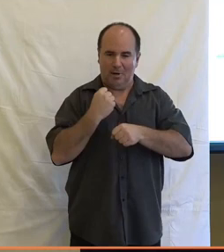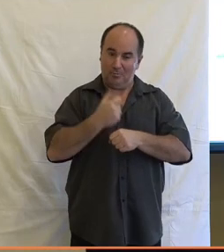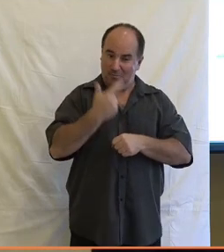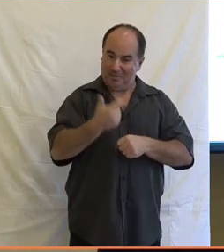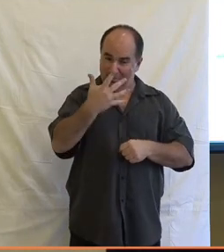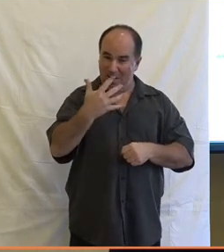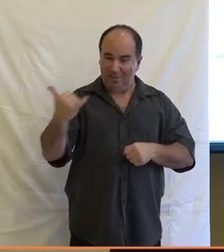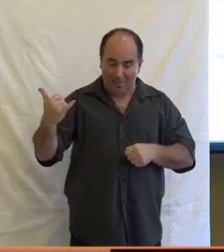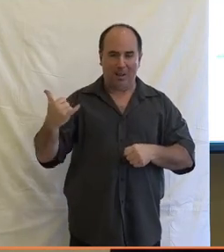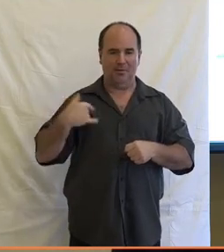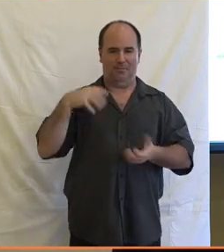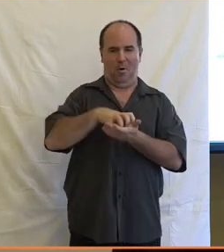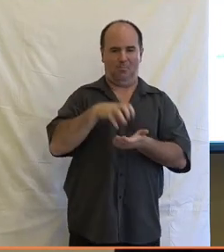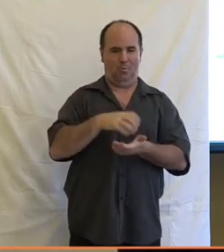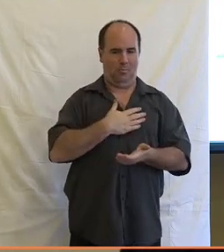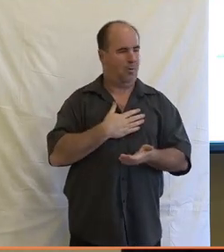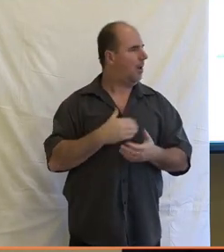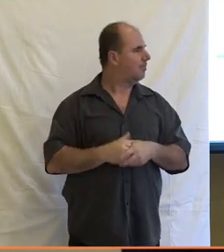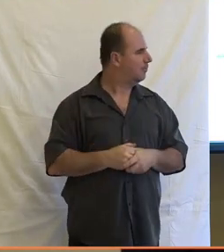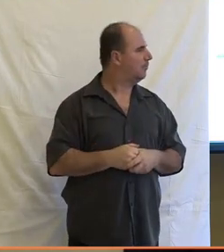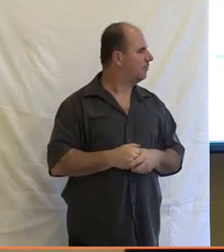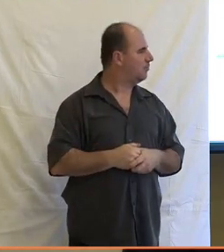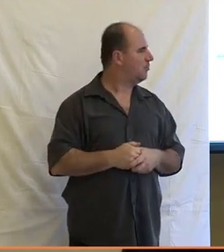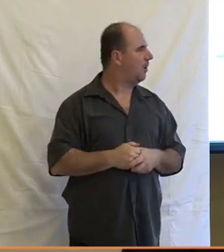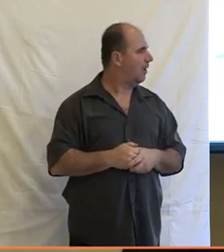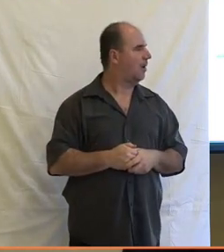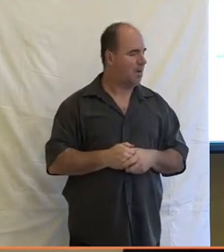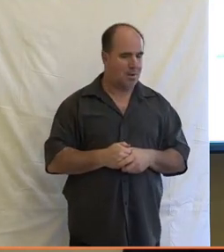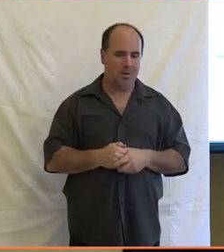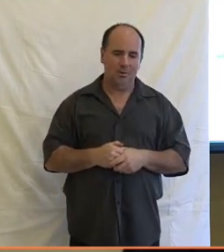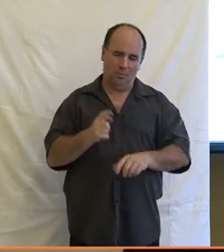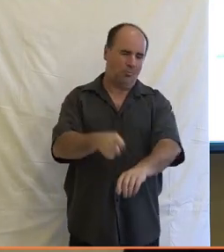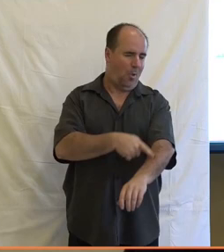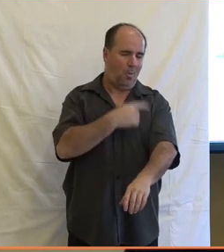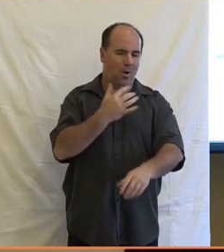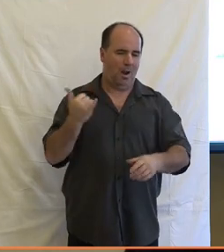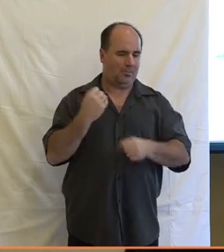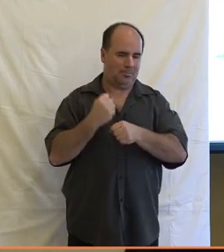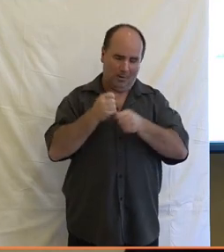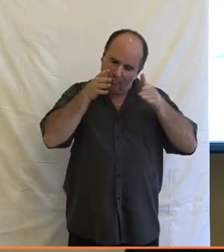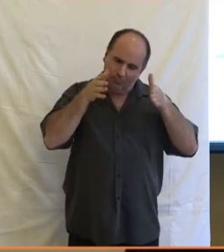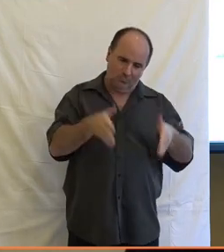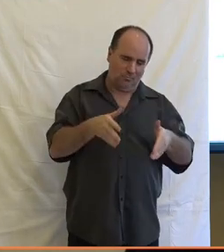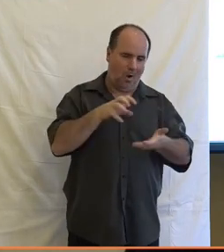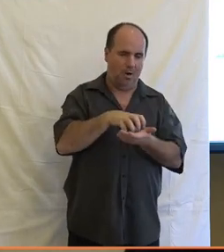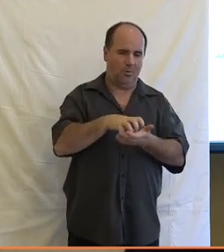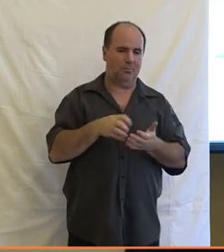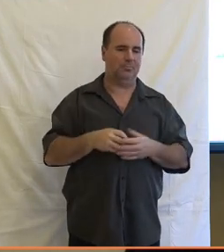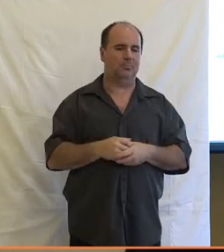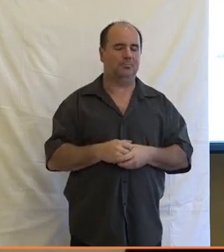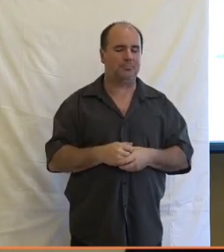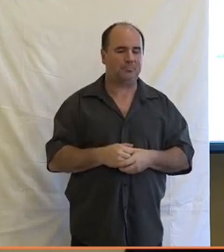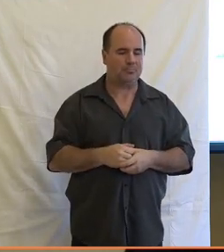už to beru tak, jak si součást svého já. A hlavně jako díky tomu, že jsem